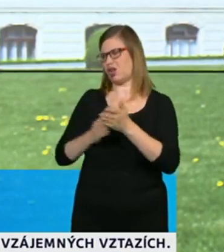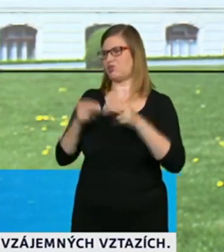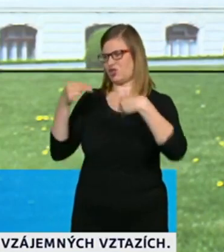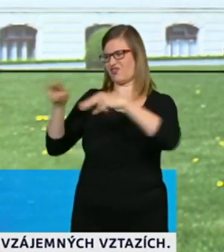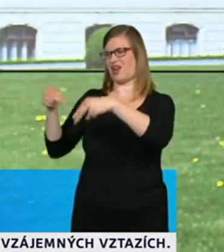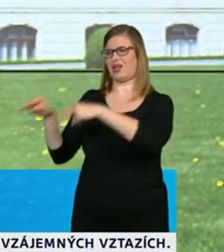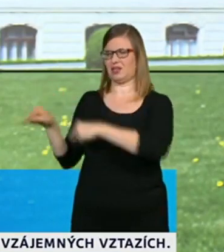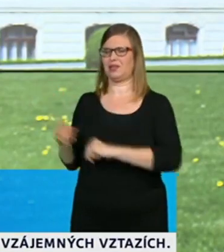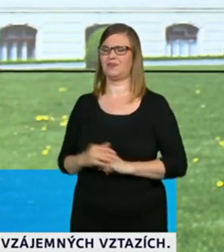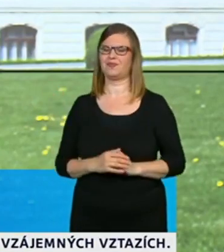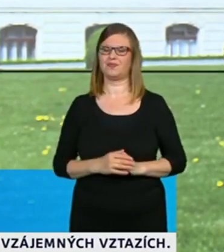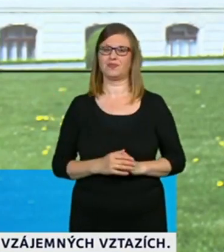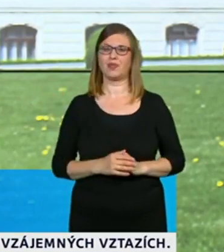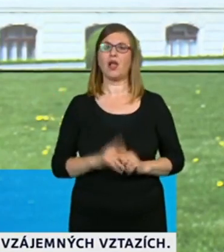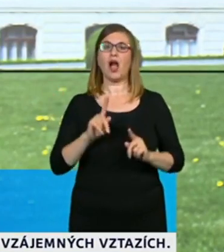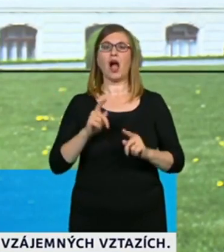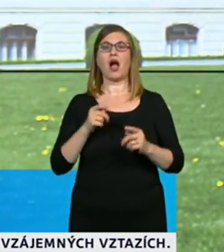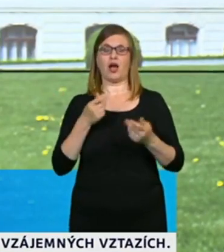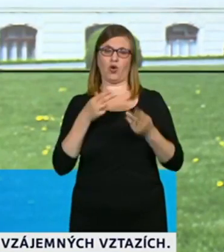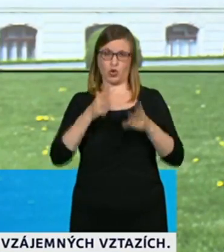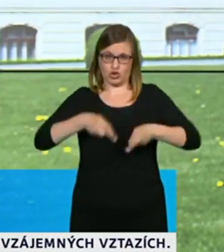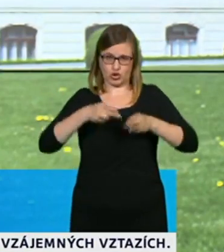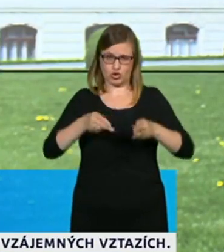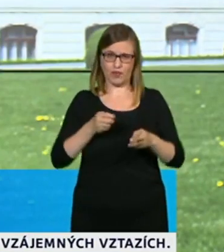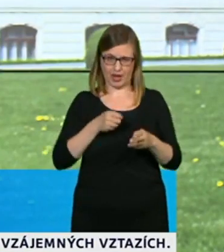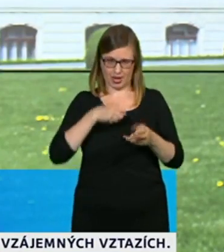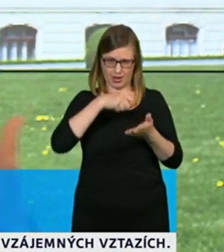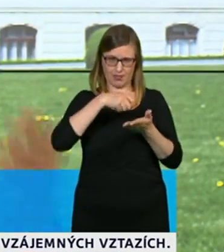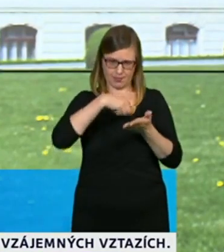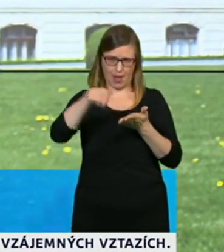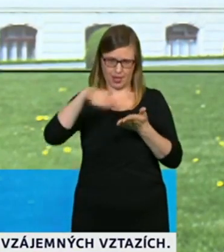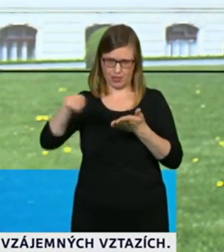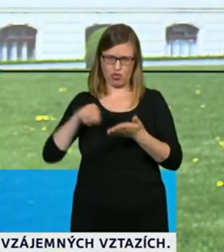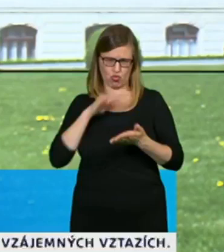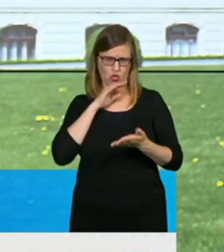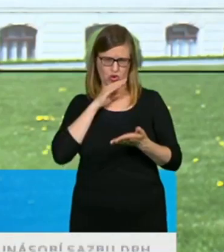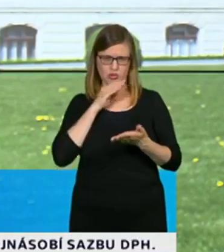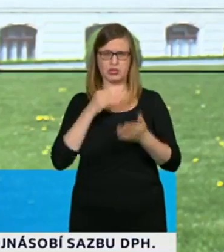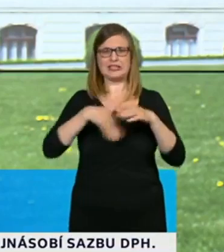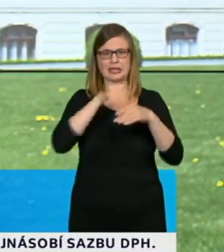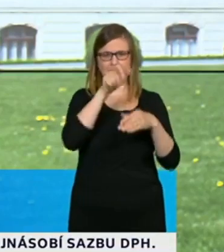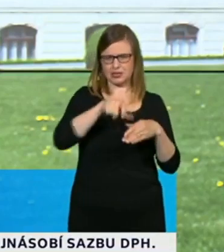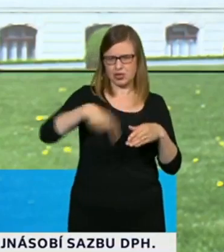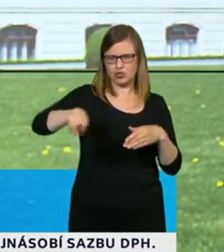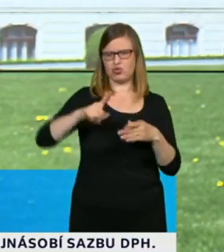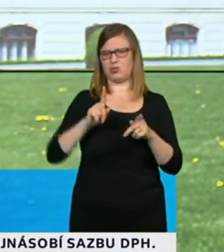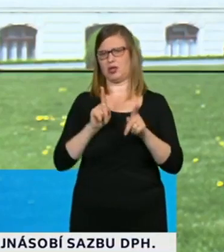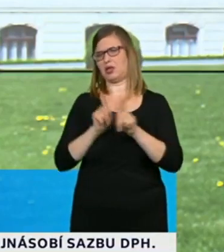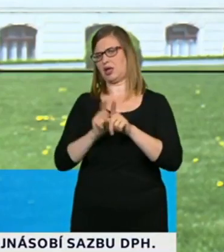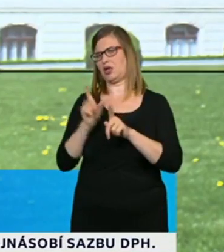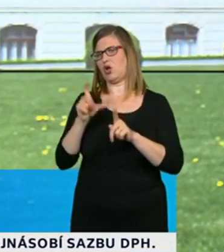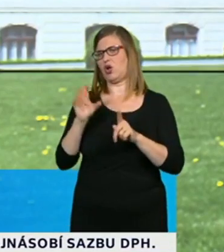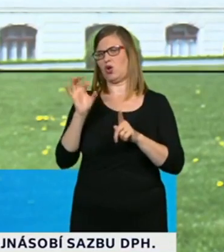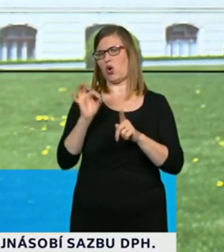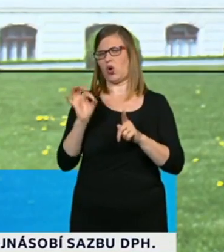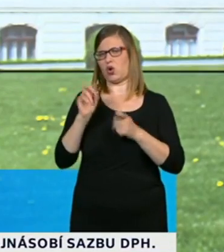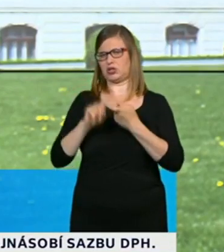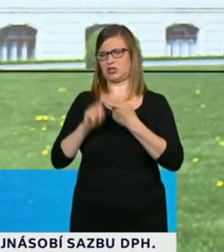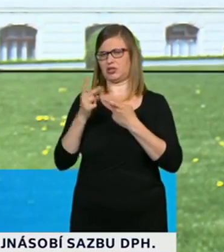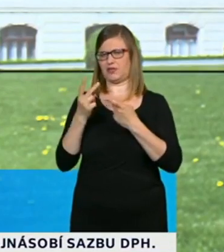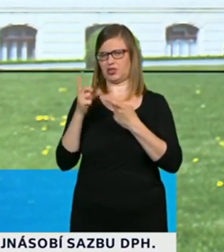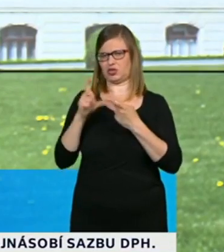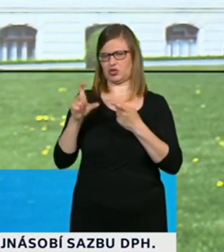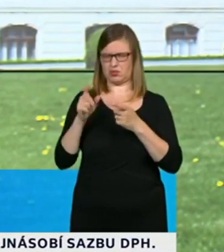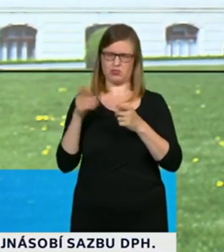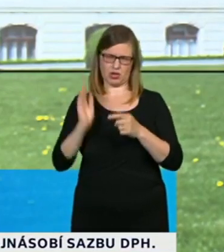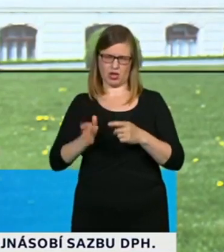zaměstnanců, drtivá většina z nich je proplacena a opět vraceli se pouze ty, které prostě měly jasné nedostatky. Takže je vždycky třeba vědět